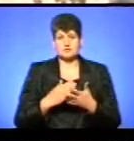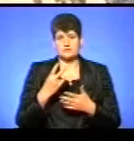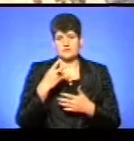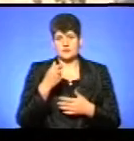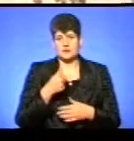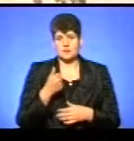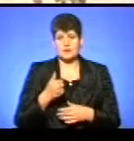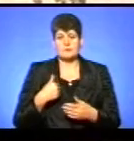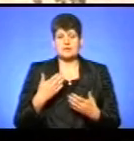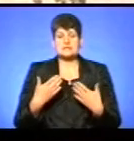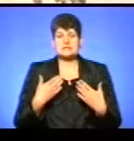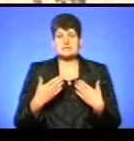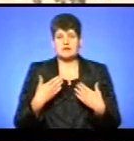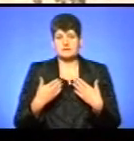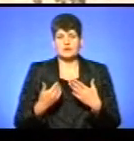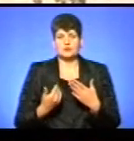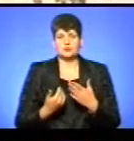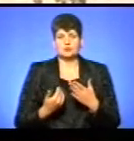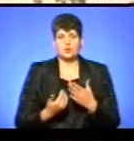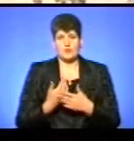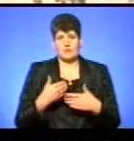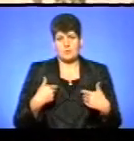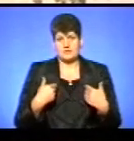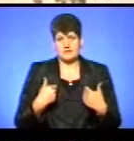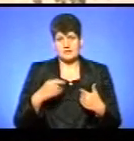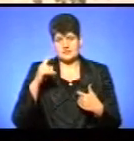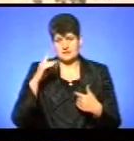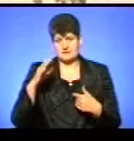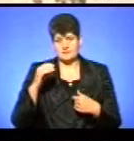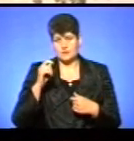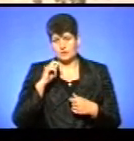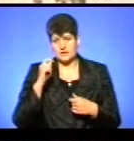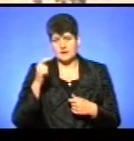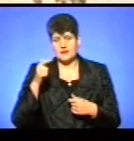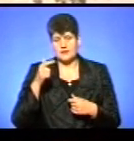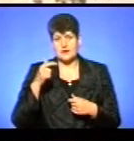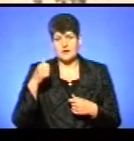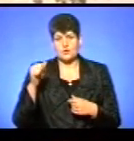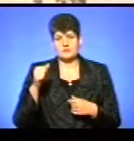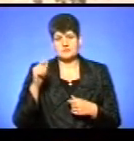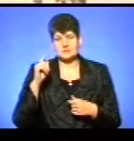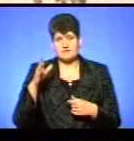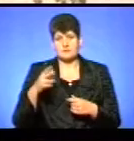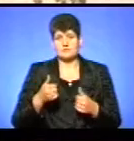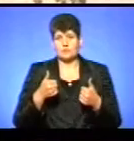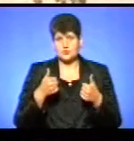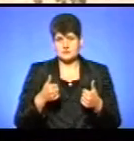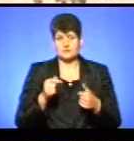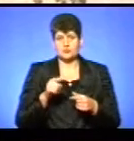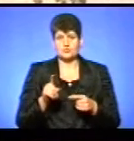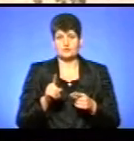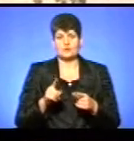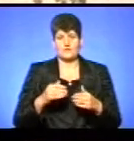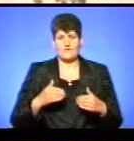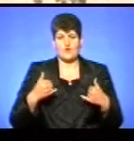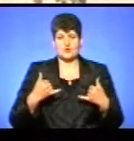рік. Моє ставлення до нового привітання «Слава Україні! Героям слава!» я вважаю позитивне, тому що воно